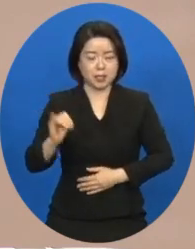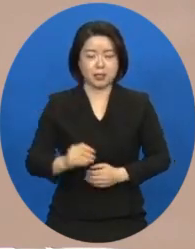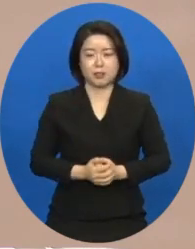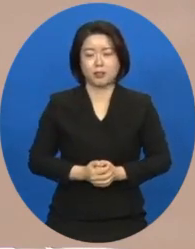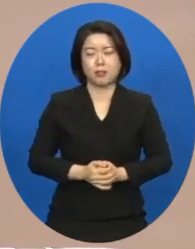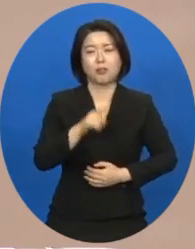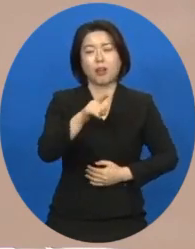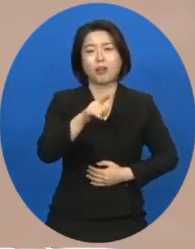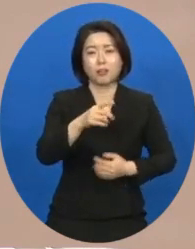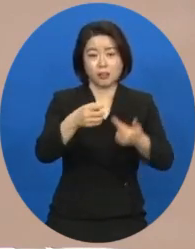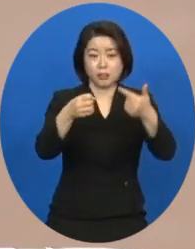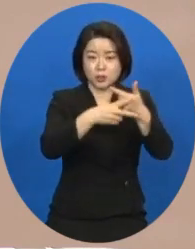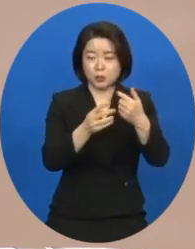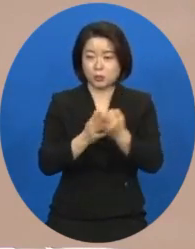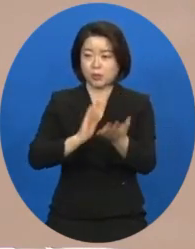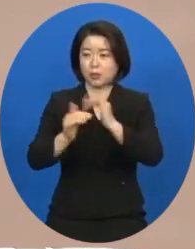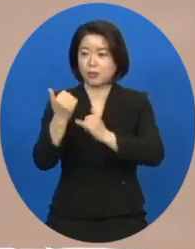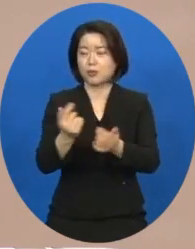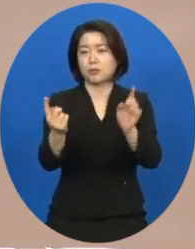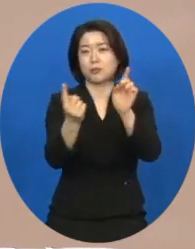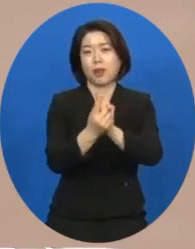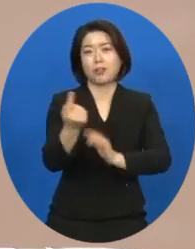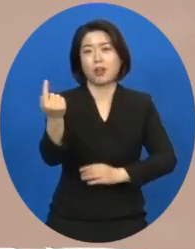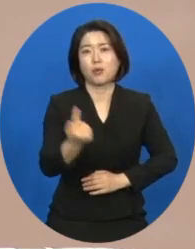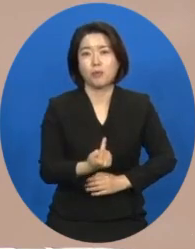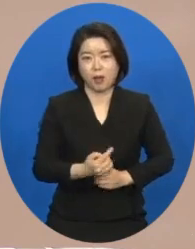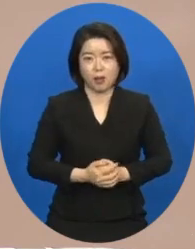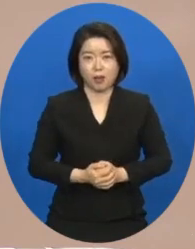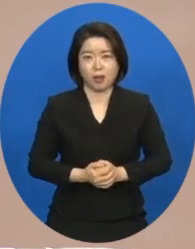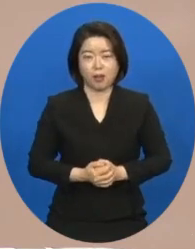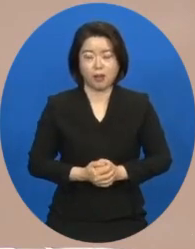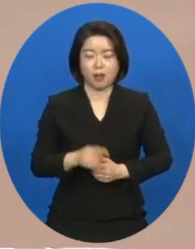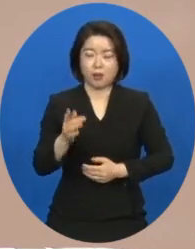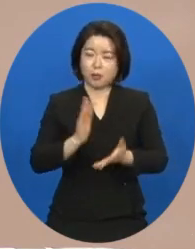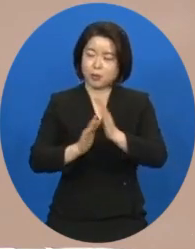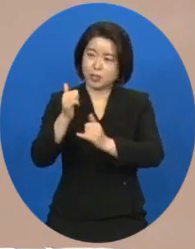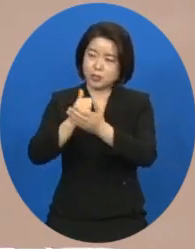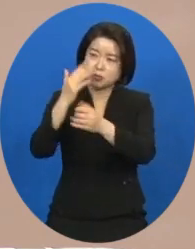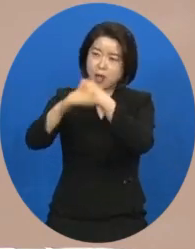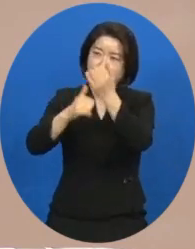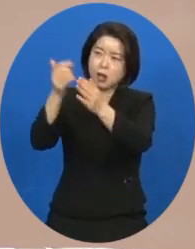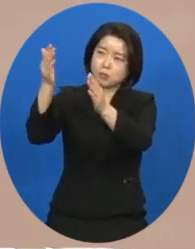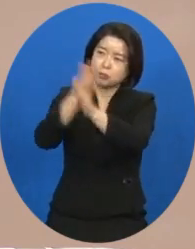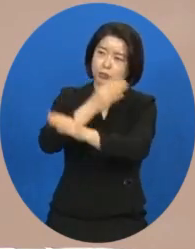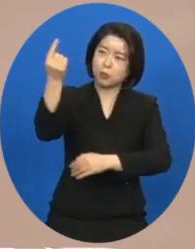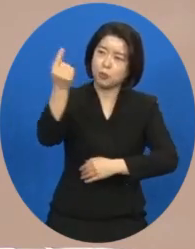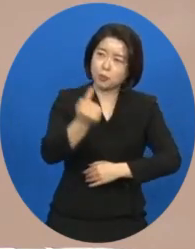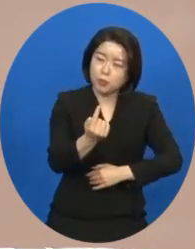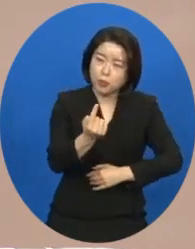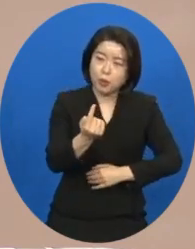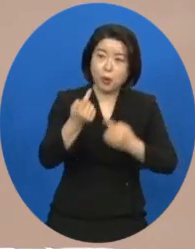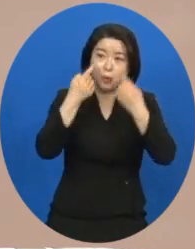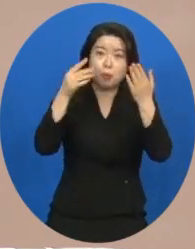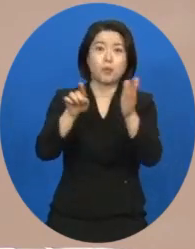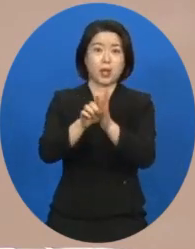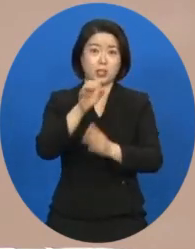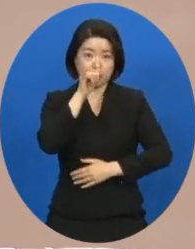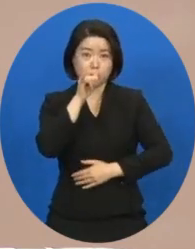이유는 2절에 보니까 예수님이 하나님께로부터 온 분이라는 확신을 가지게 된